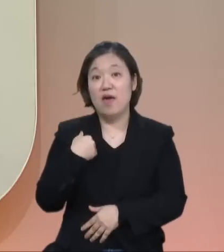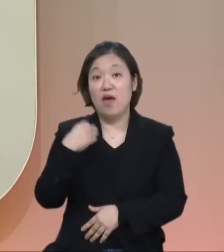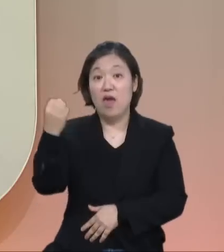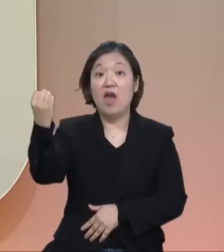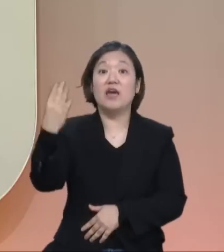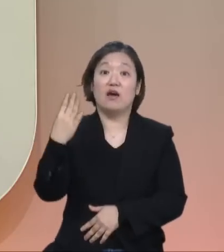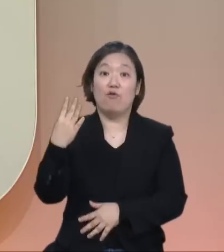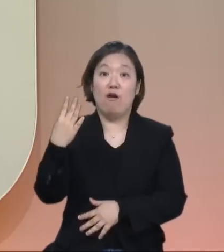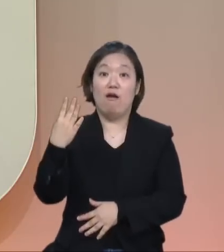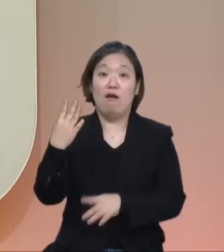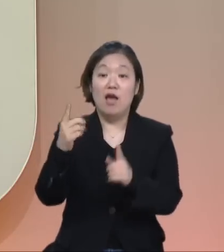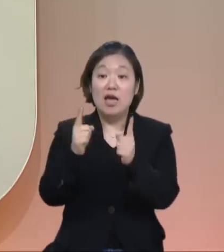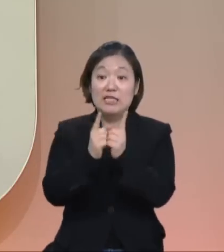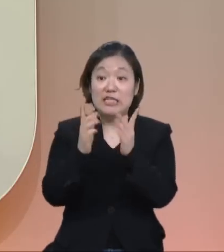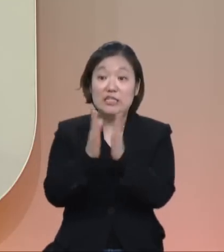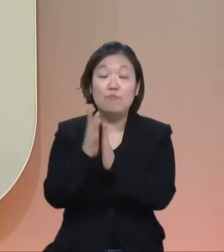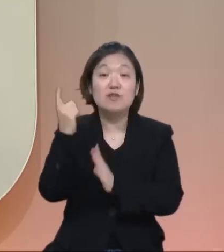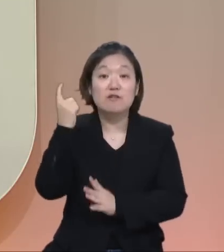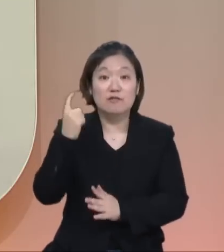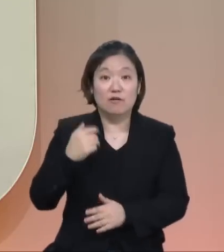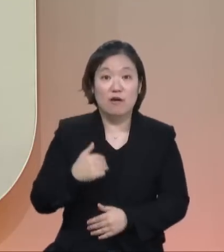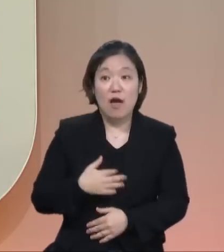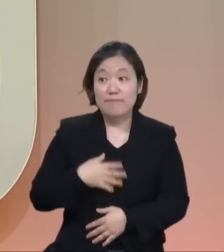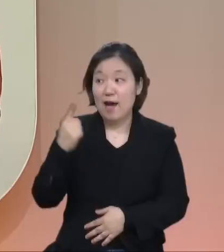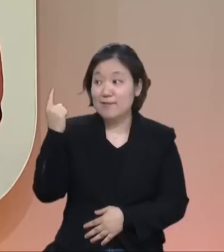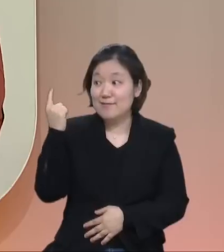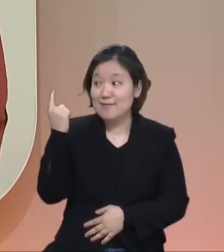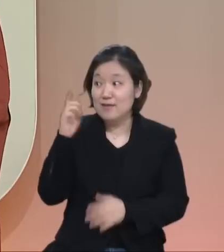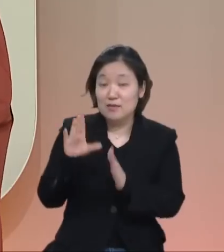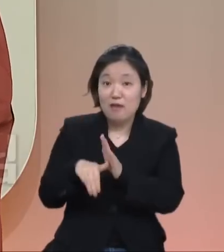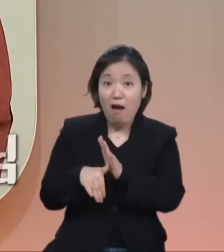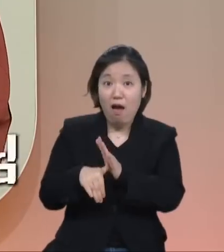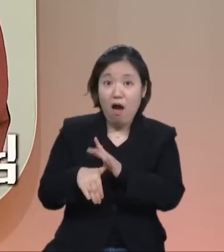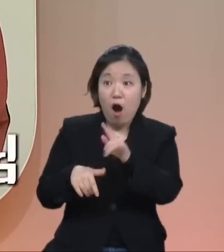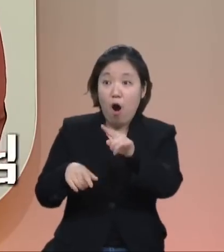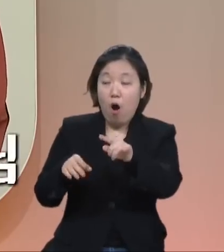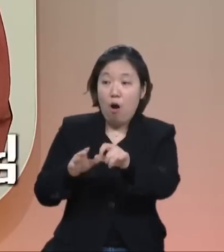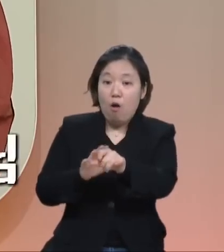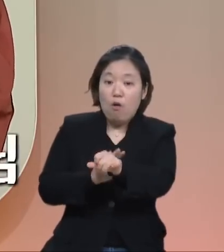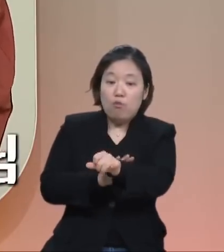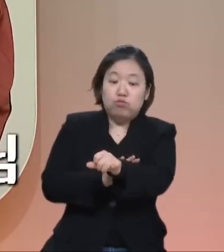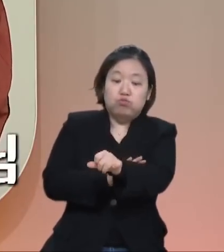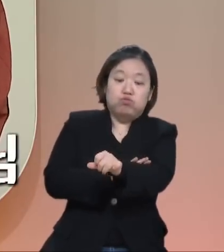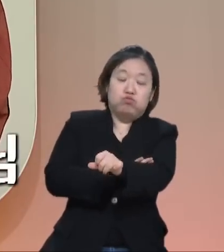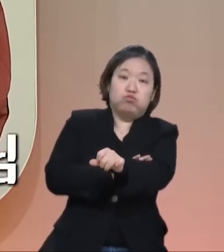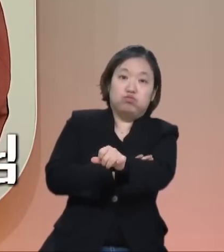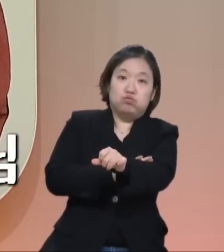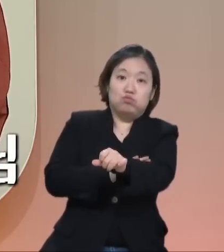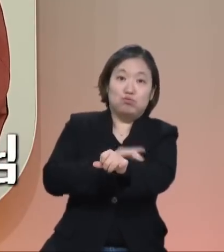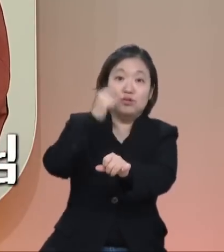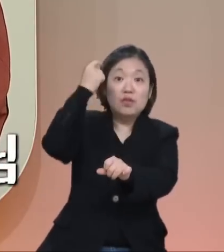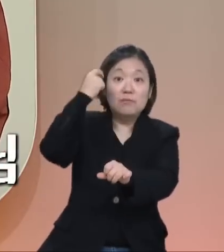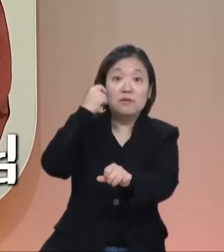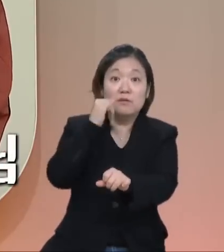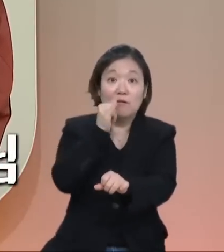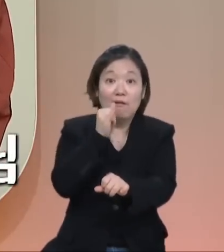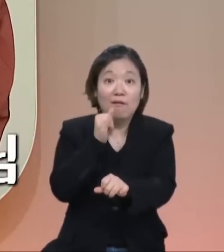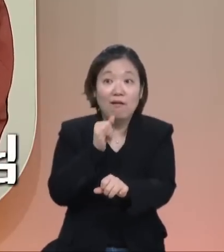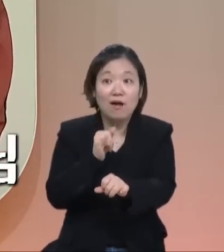얘기인데 듣는 순간 제가 소름이 소름이 쫙 올라오면서